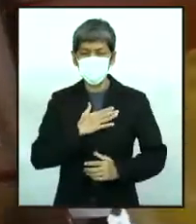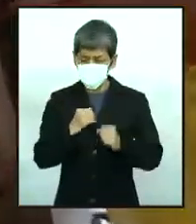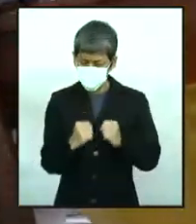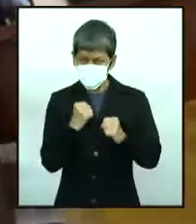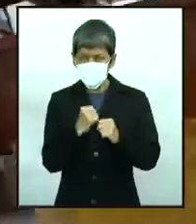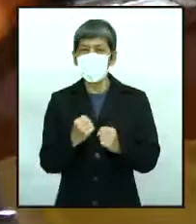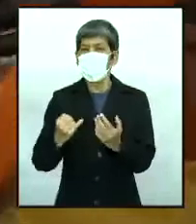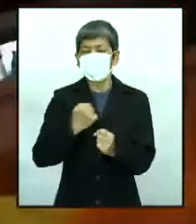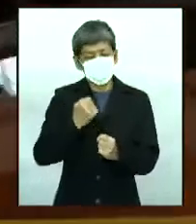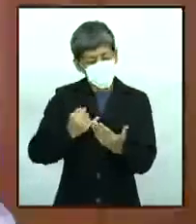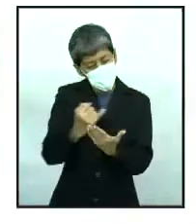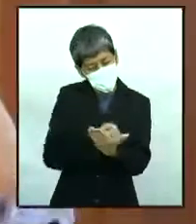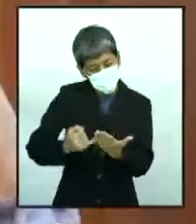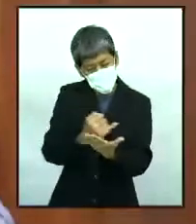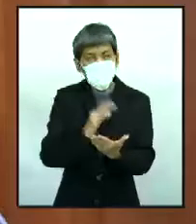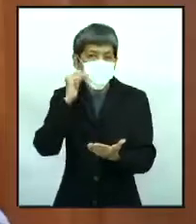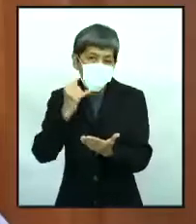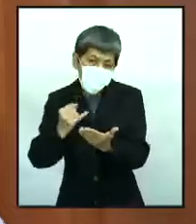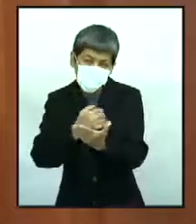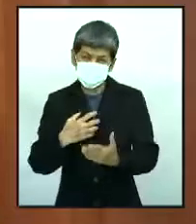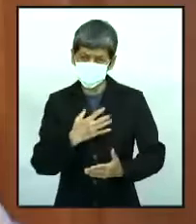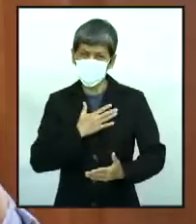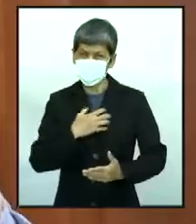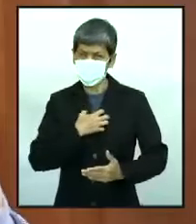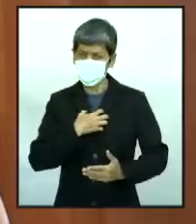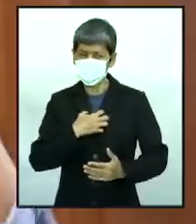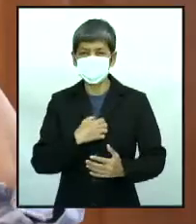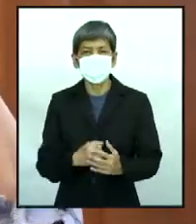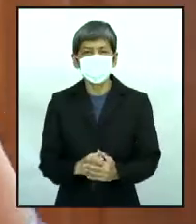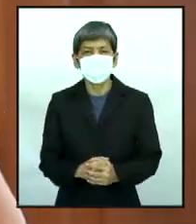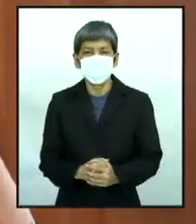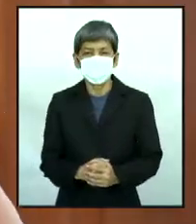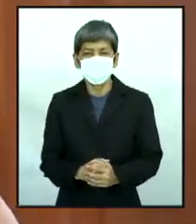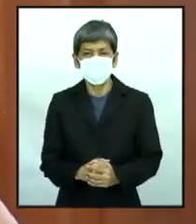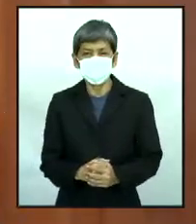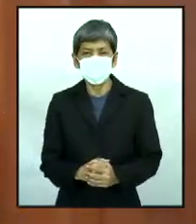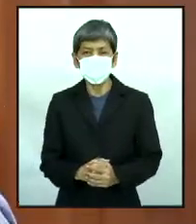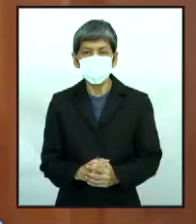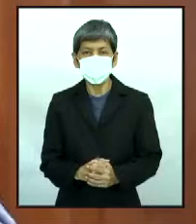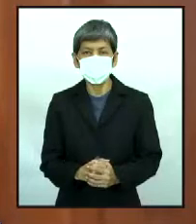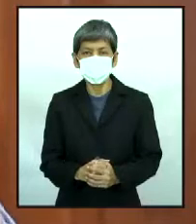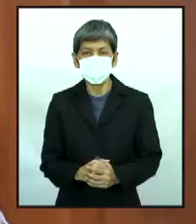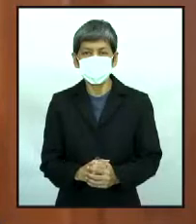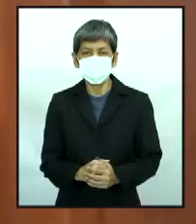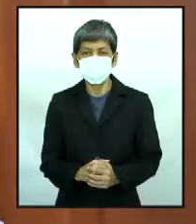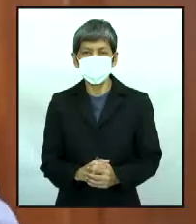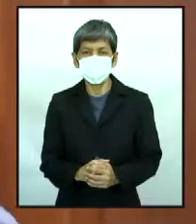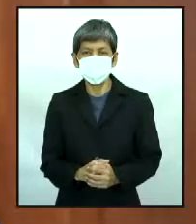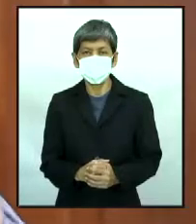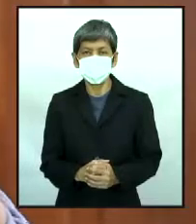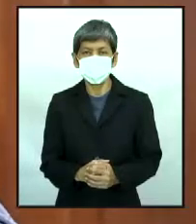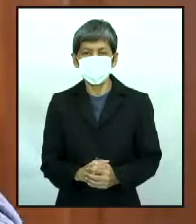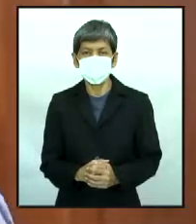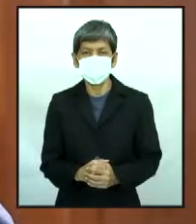ามวาดภาพนะครับให้พ่อแม่ผมอยากได้อะไรผมก็วาดภาพให้พ่อแม่ดูหรือว่าพาให้ไปดูของจริ